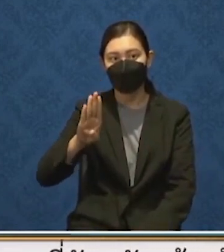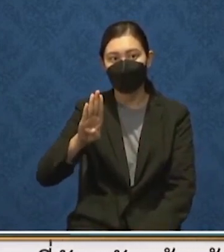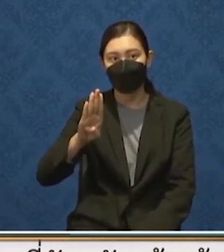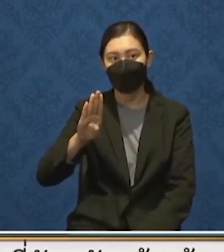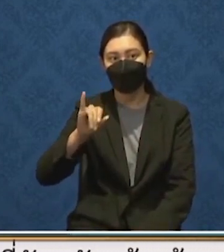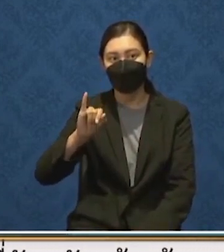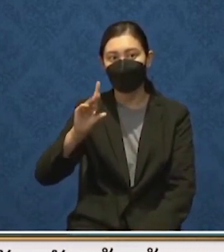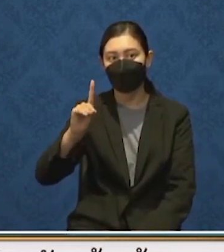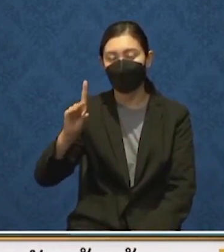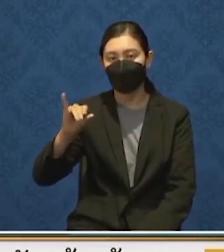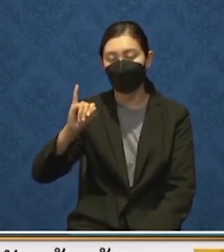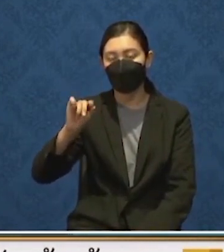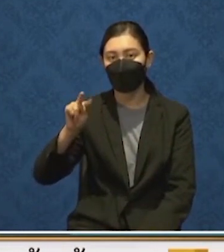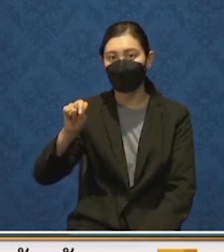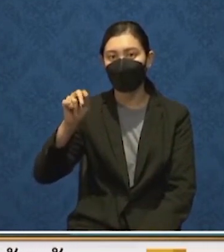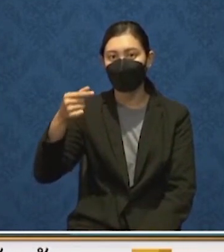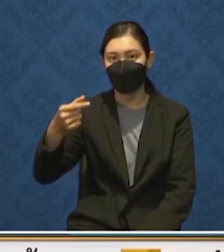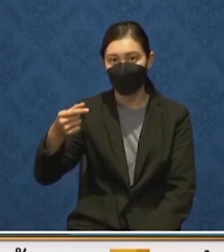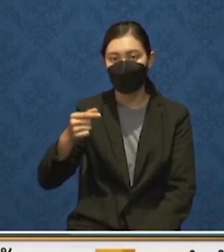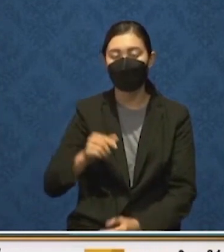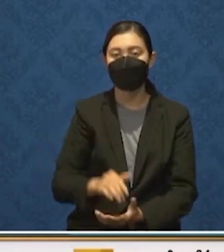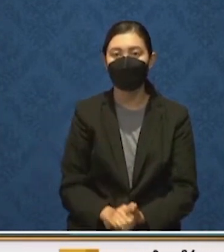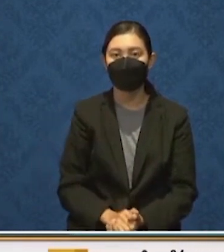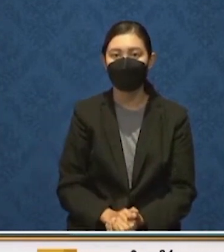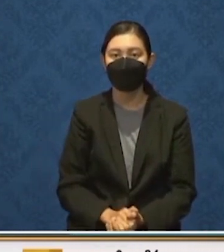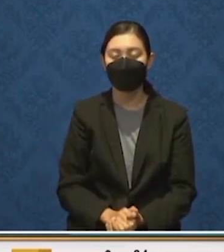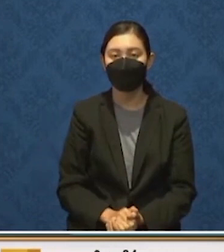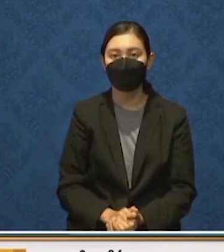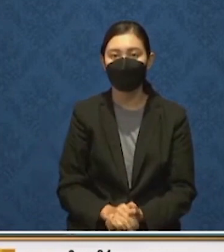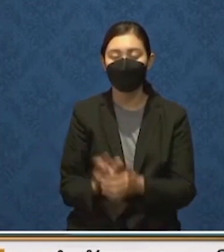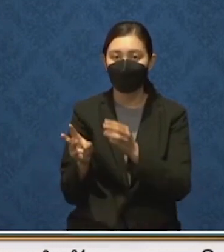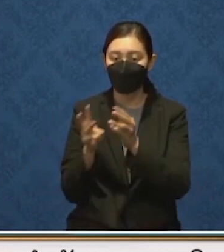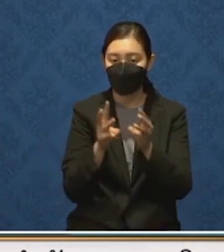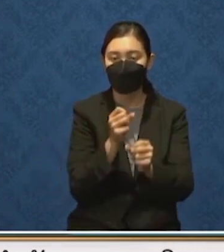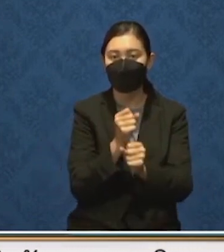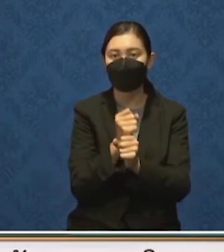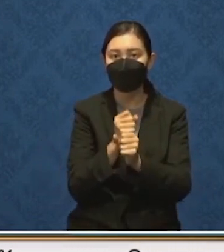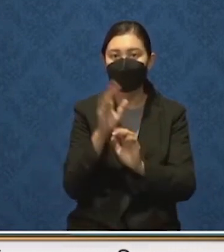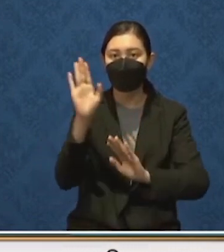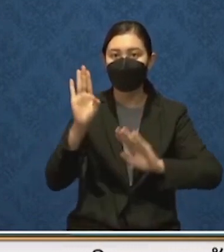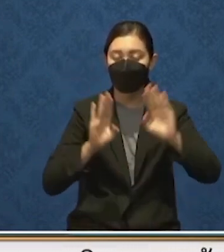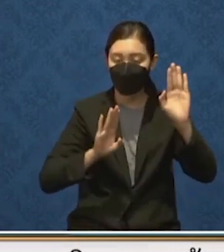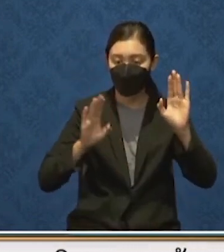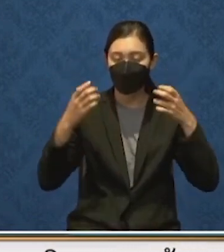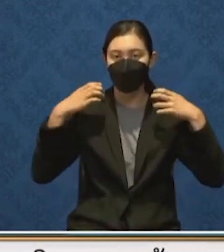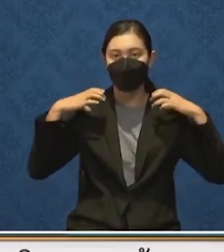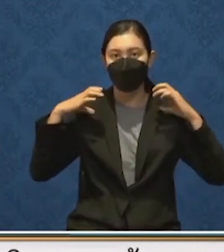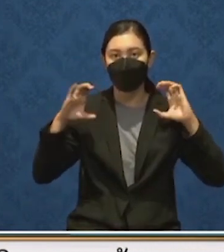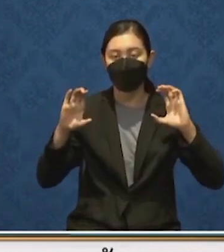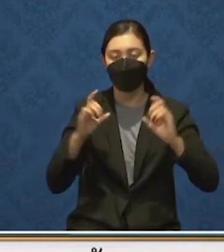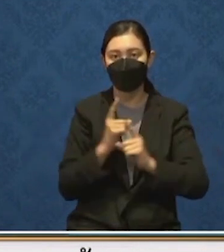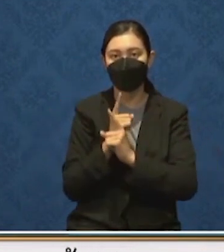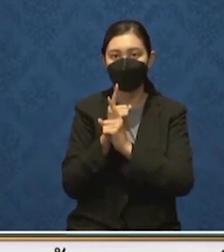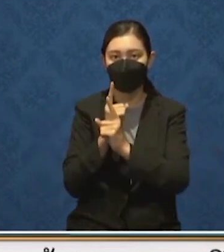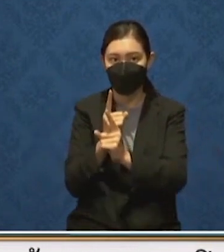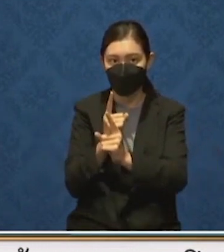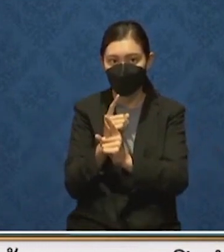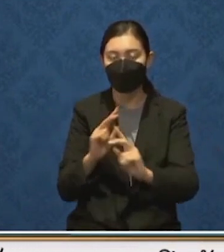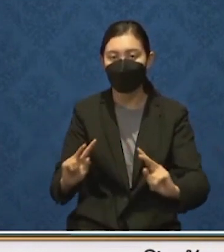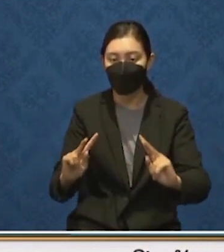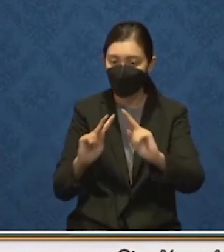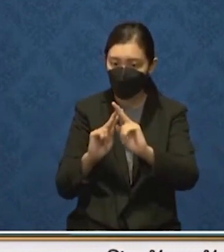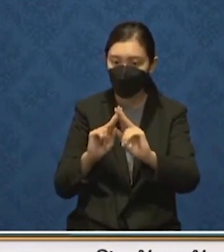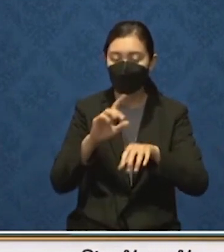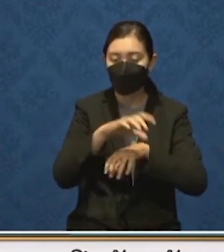ก็เป็นหลักการปฏิบติในกประมลงานภาครัของหนวยงานราชการต่ๆคทุคนโ